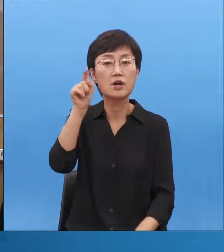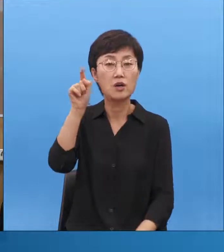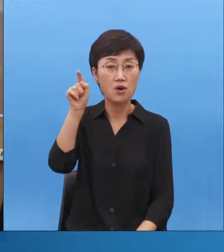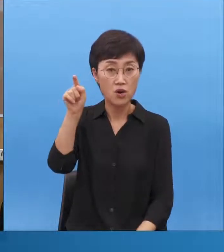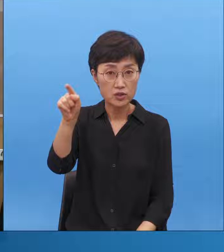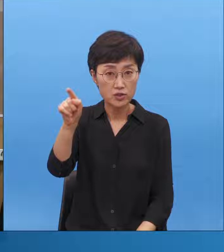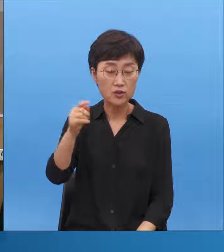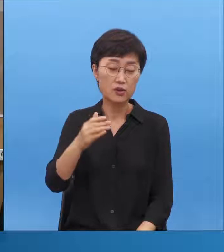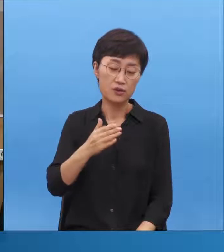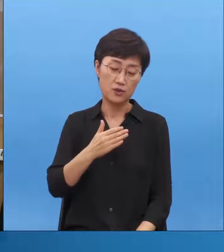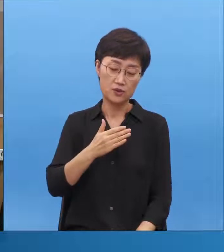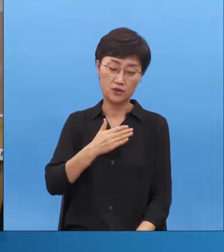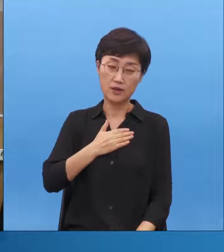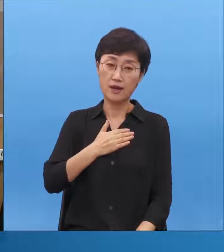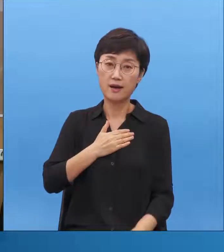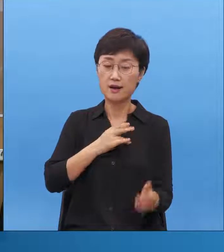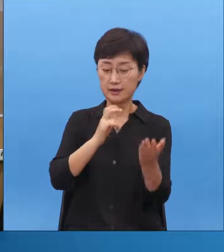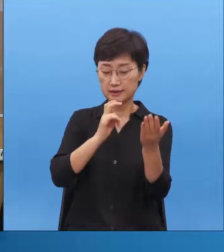간증이요